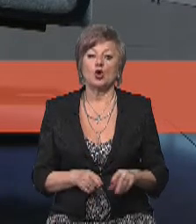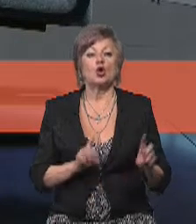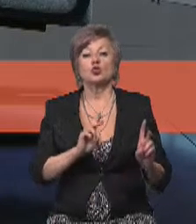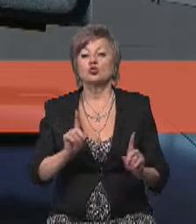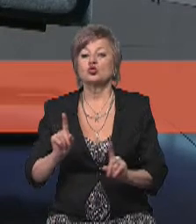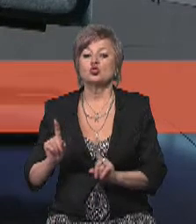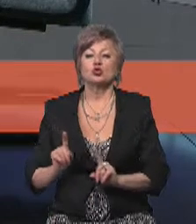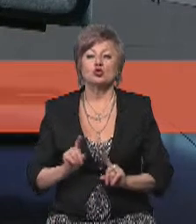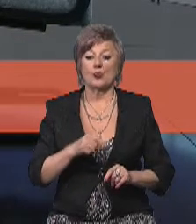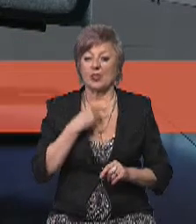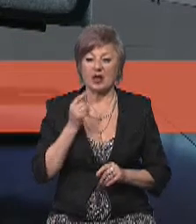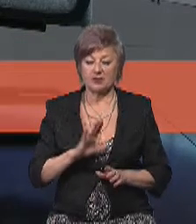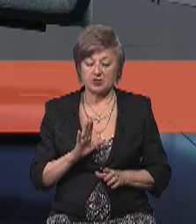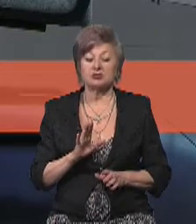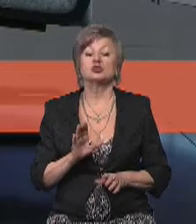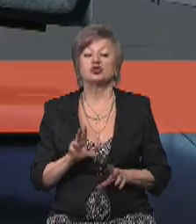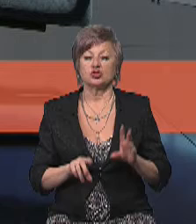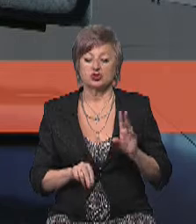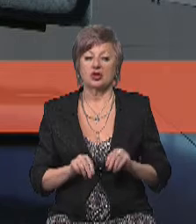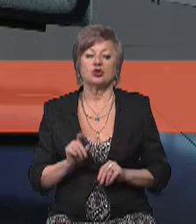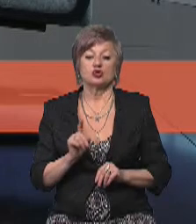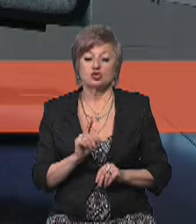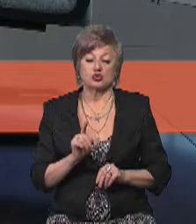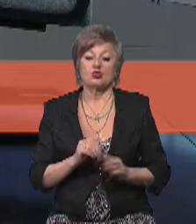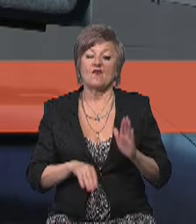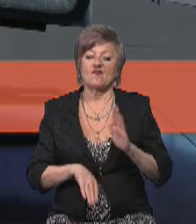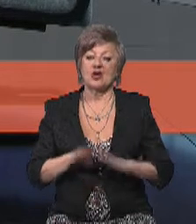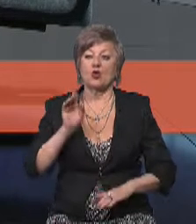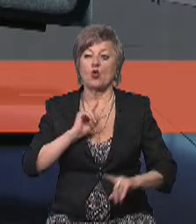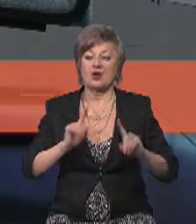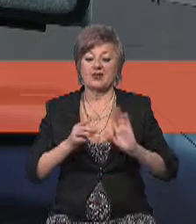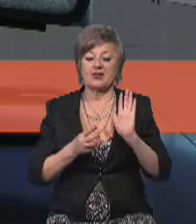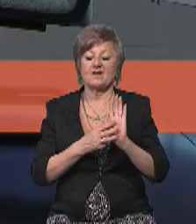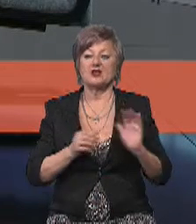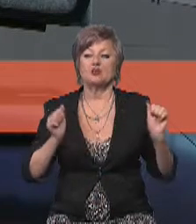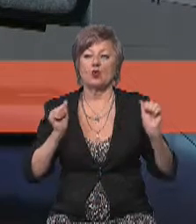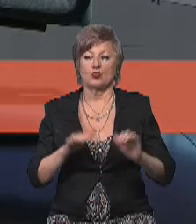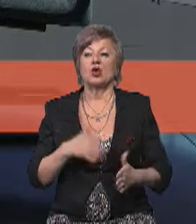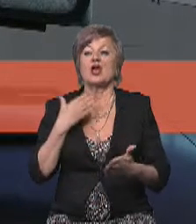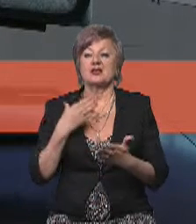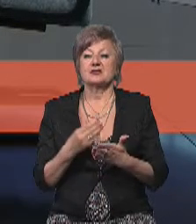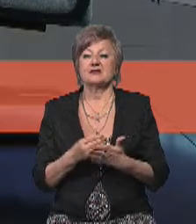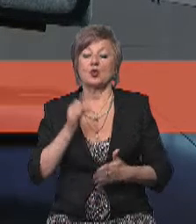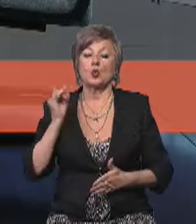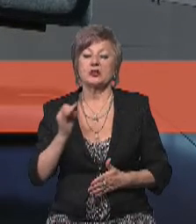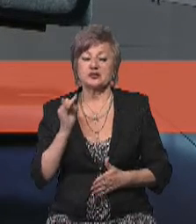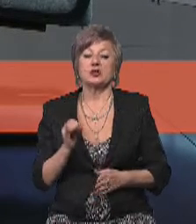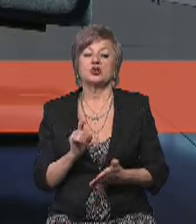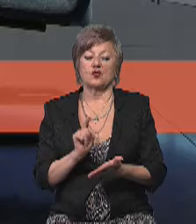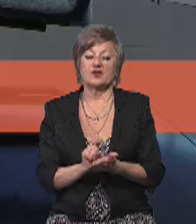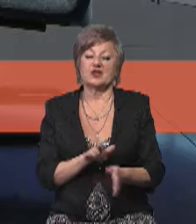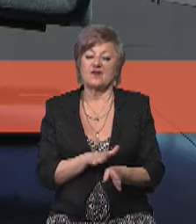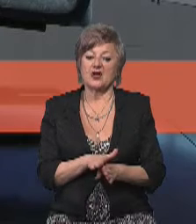що не казав, вважаю, що Верховна Рада 8-го скликання свою історичну місію